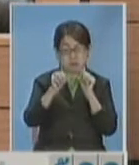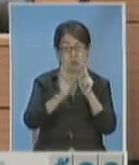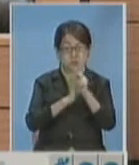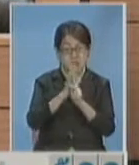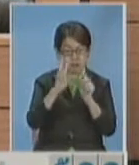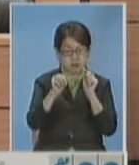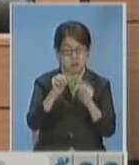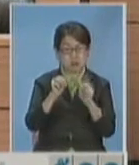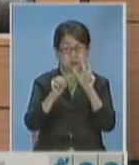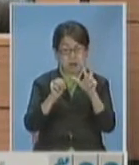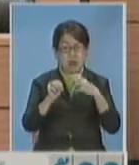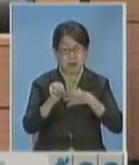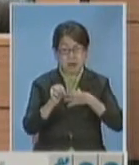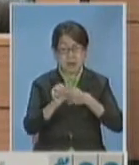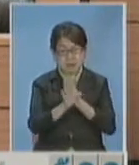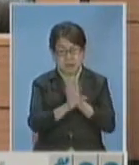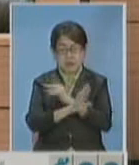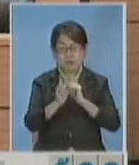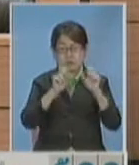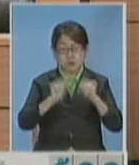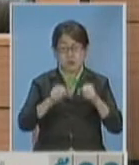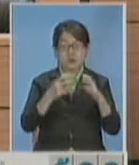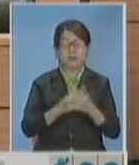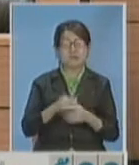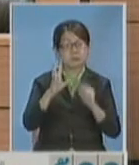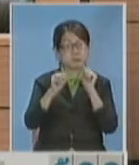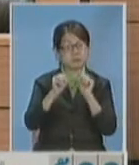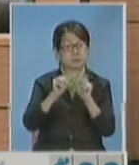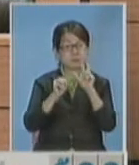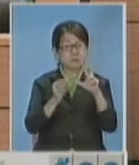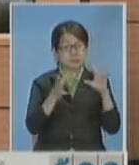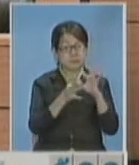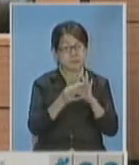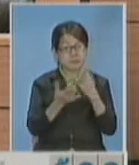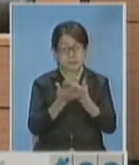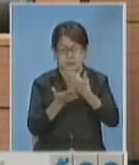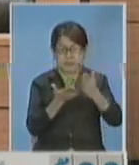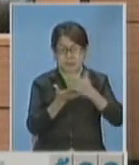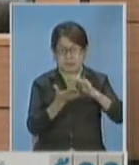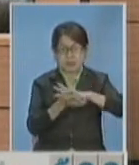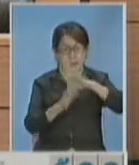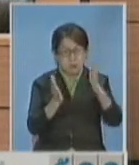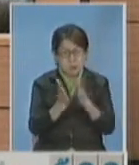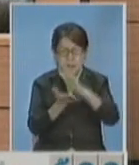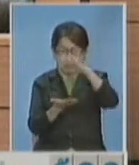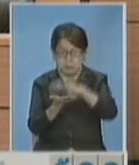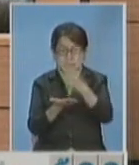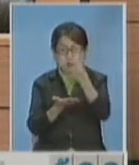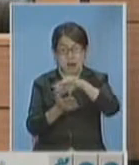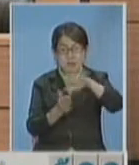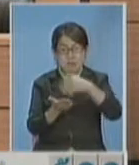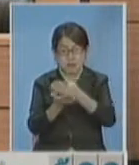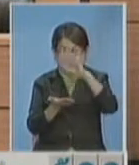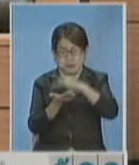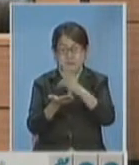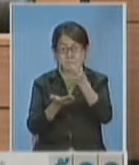3ซึ่งเป็นเรื่องของงบประมาณรายจ่ายในภาพรวมด้วยเหตุ